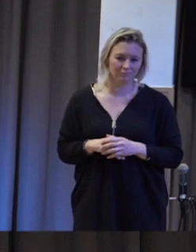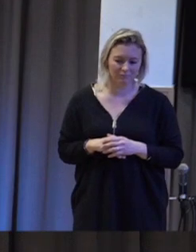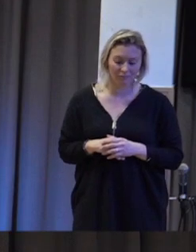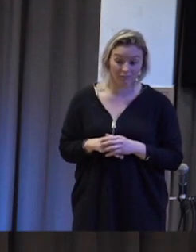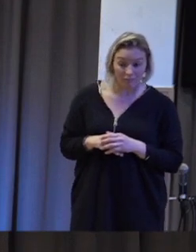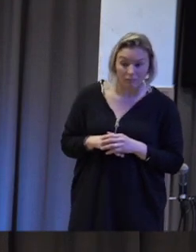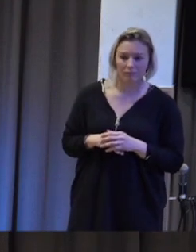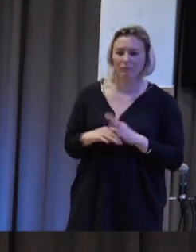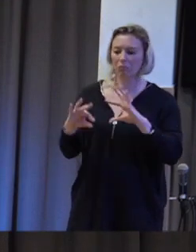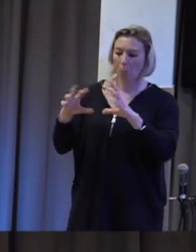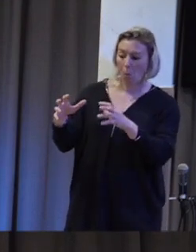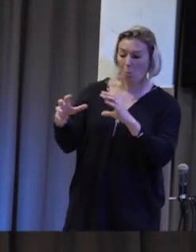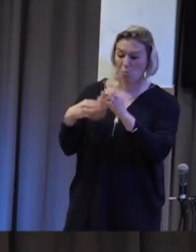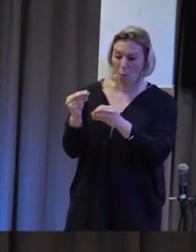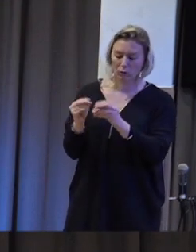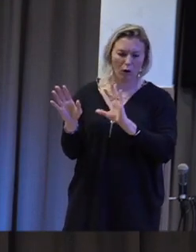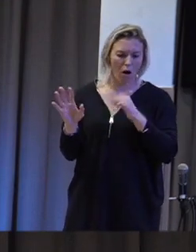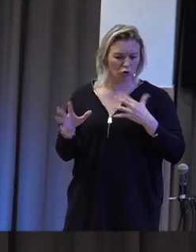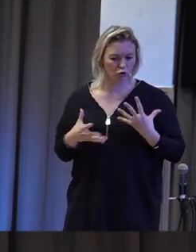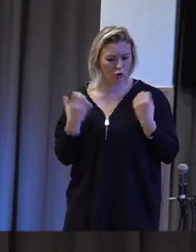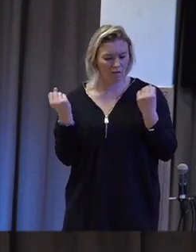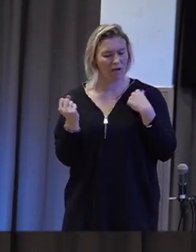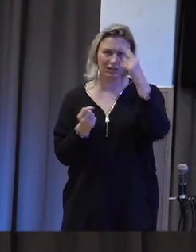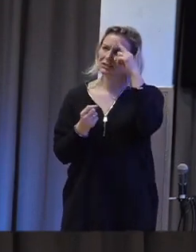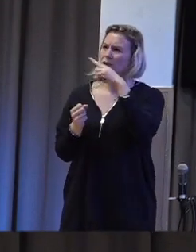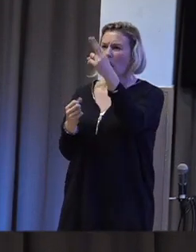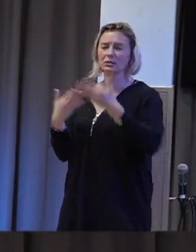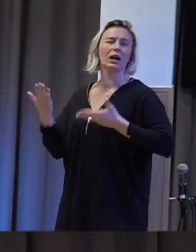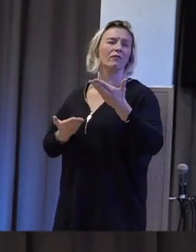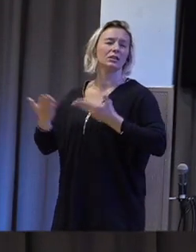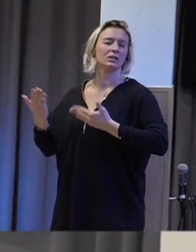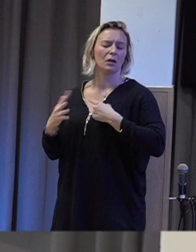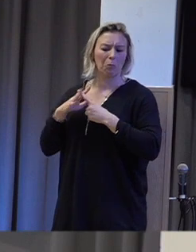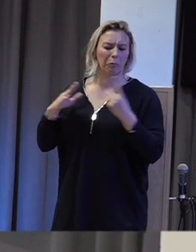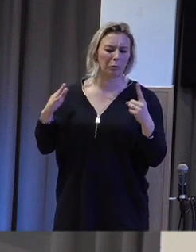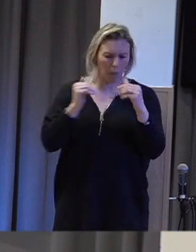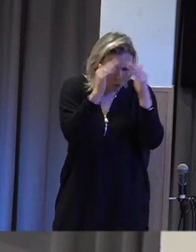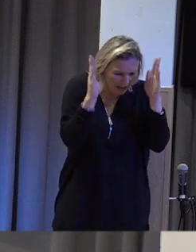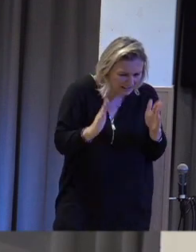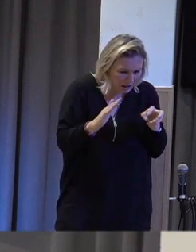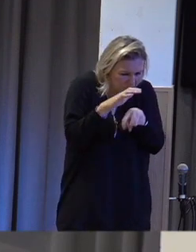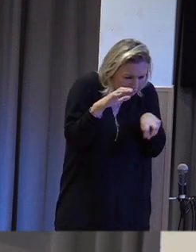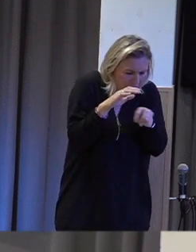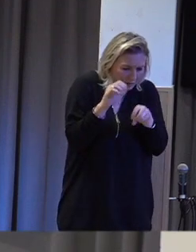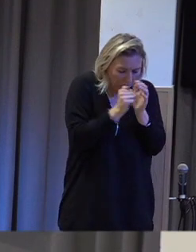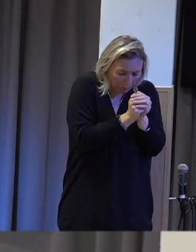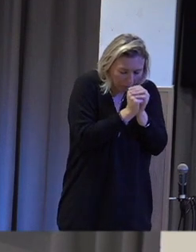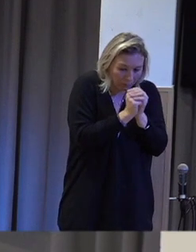Non, je suis sauvé pour servir le Seigneur, donc ils vont s'enfermer dans des monastères, ils ne font pas partie du monde.